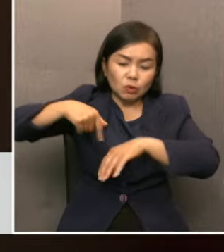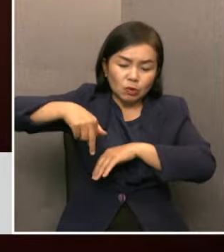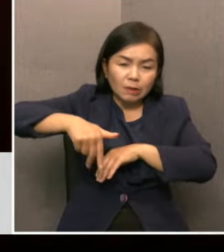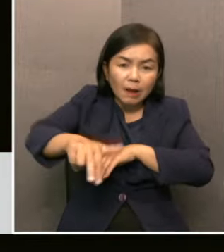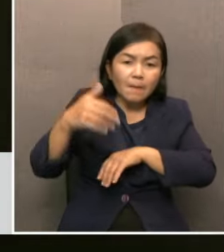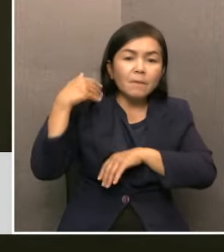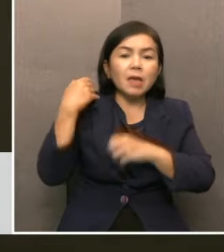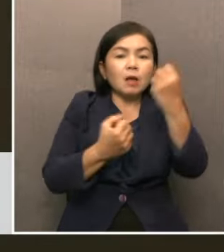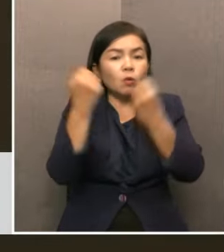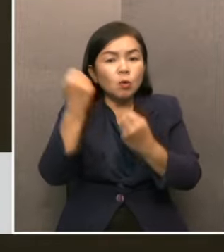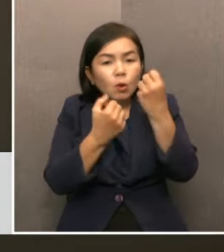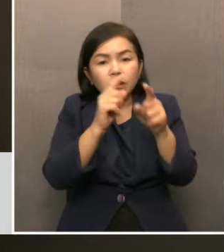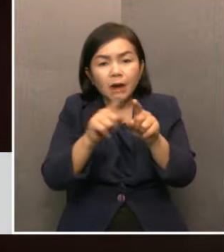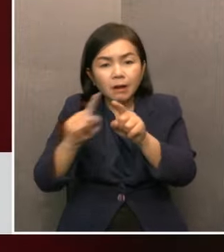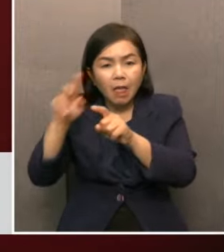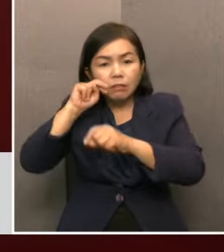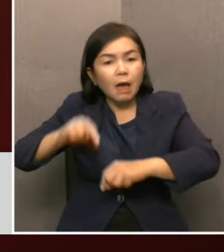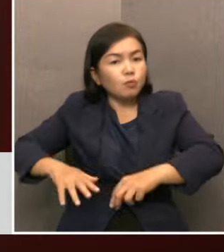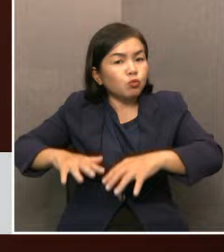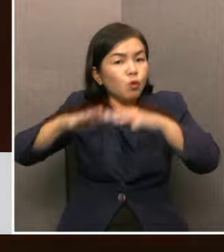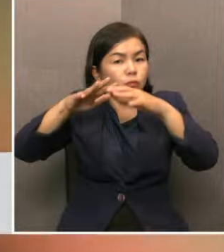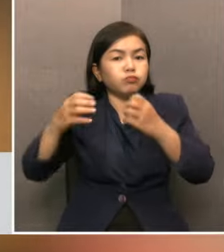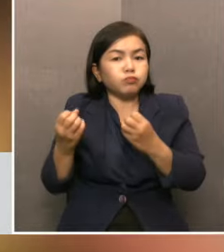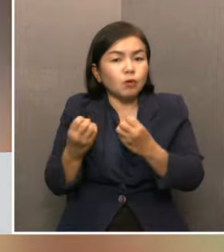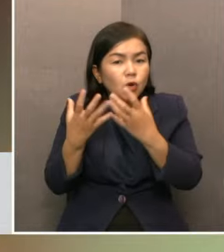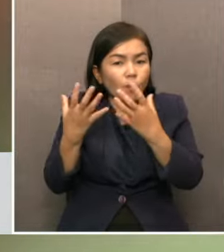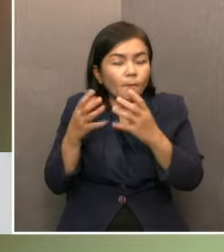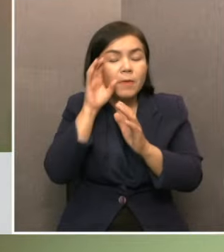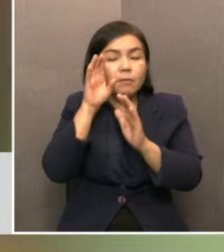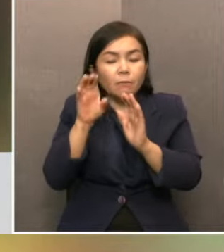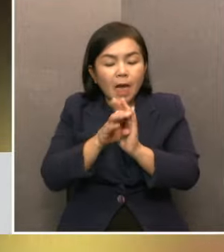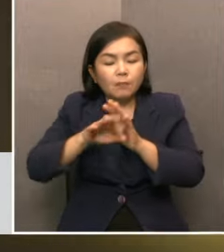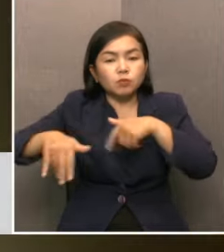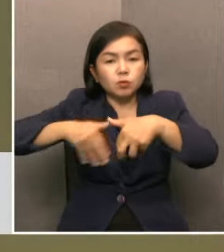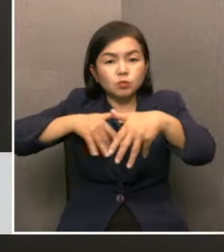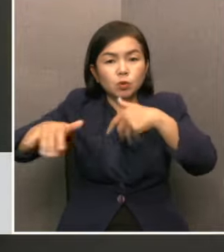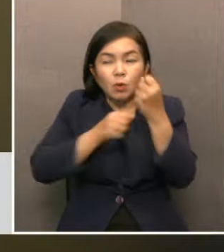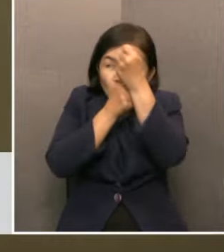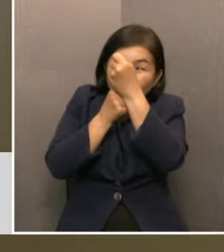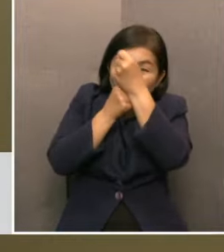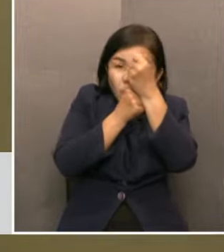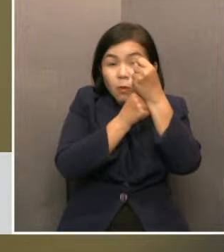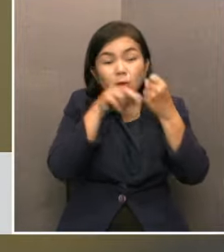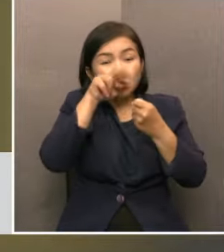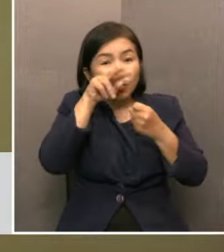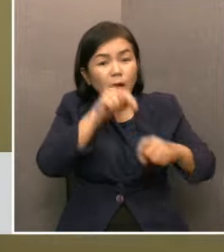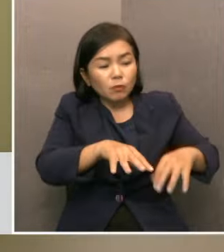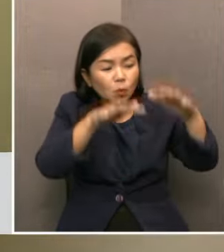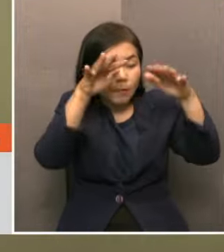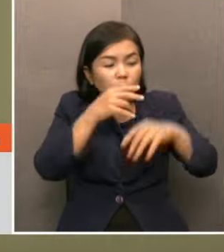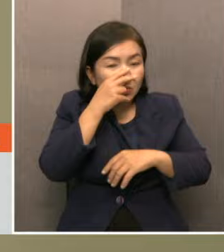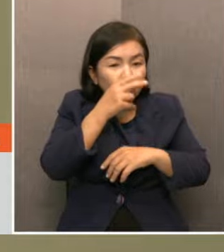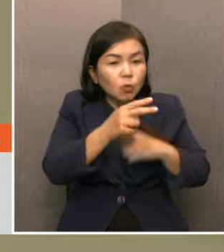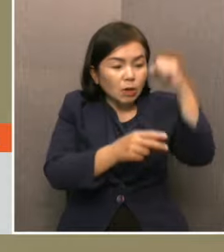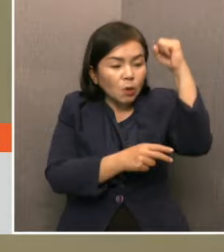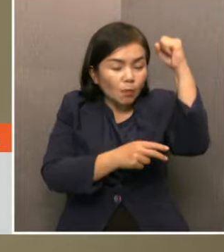มียานพาหนะบางส่วนที่จมอยู่ใต้น้ำมีภาพชาวเมืองผู้คนถือร่มเฝ้าดูถนนที่ถูกน้ำท่วมจากป้ายรถ